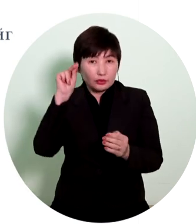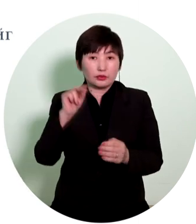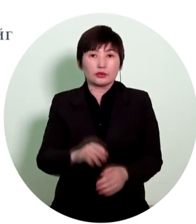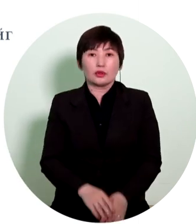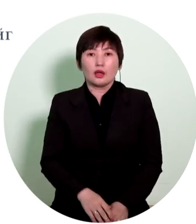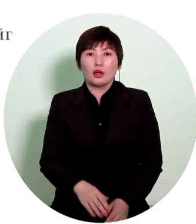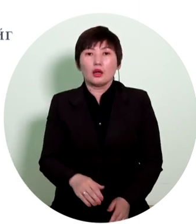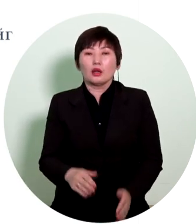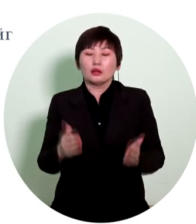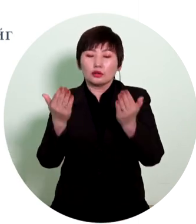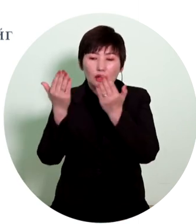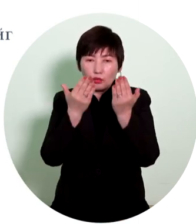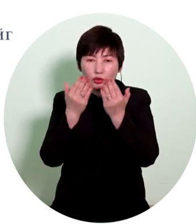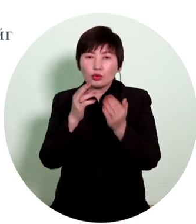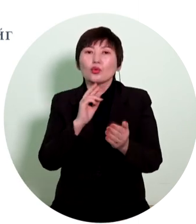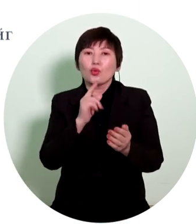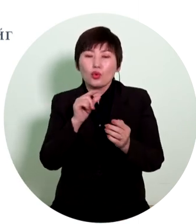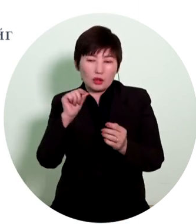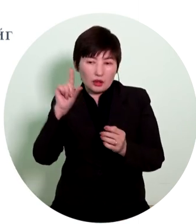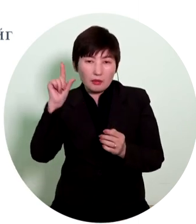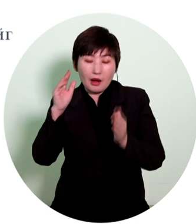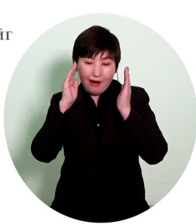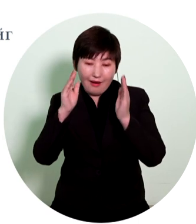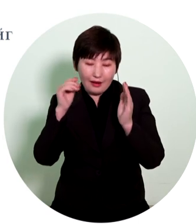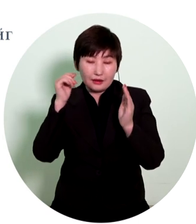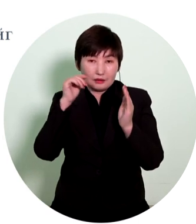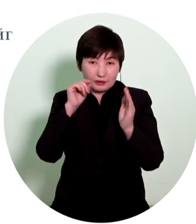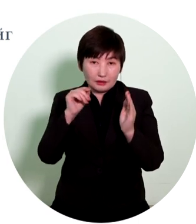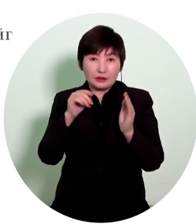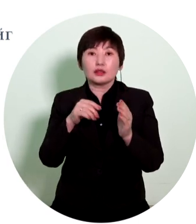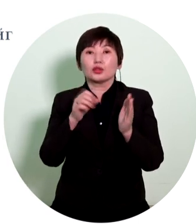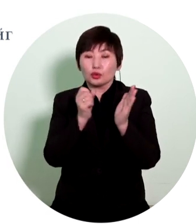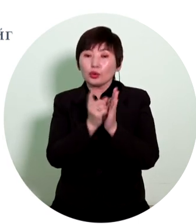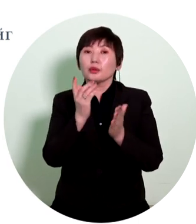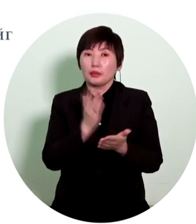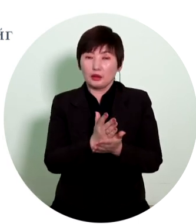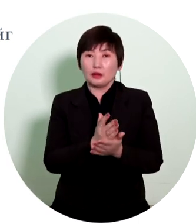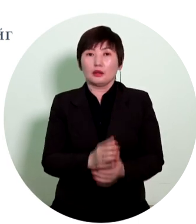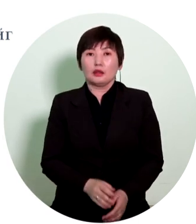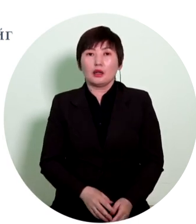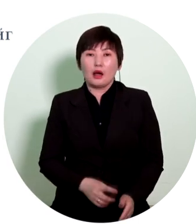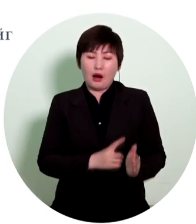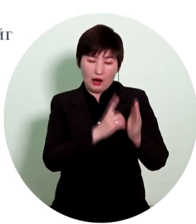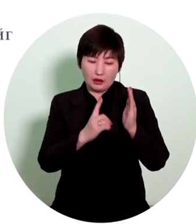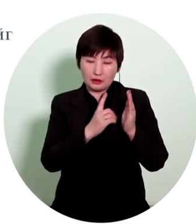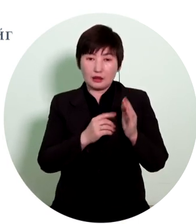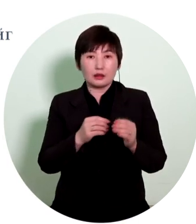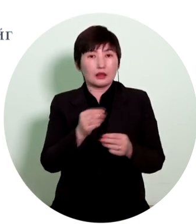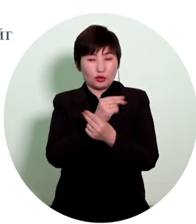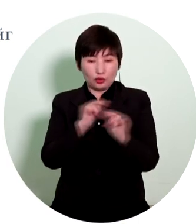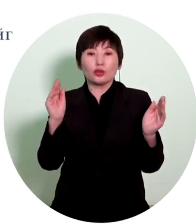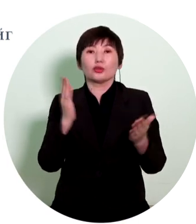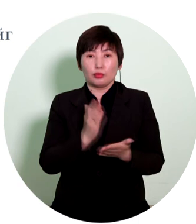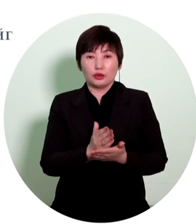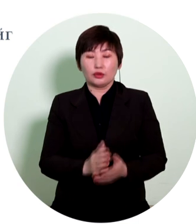тэлхээс гадна үгийн баялаг анхаарал төвлөрөхөд маш чухал. Мөн номтой нөхөрлөх нь чамайг одоо ганцаардлаас авардаг шүү.